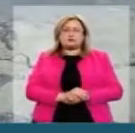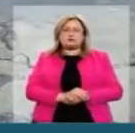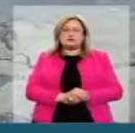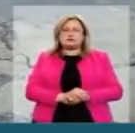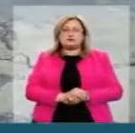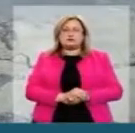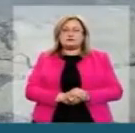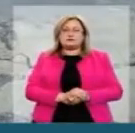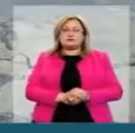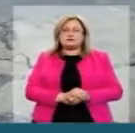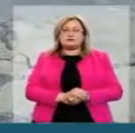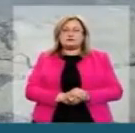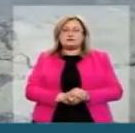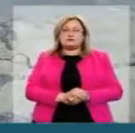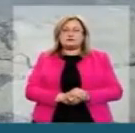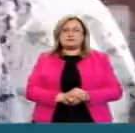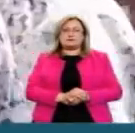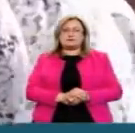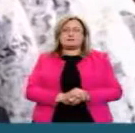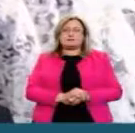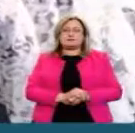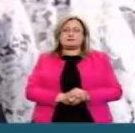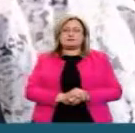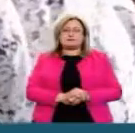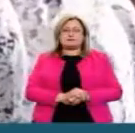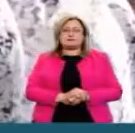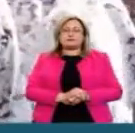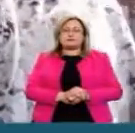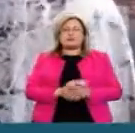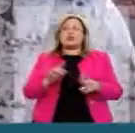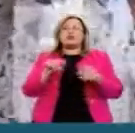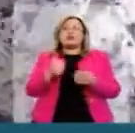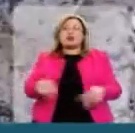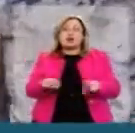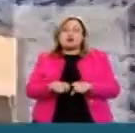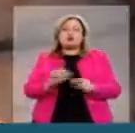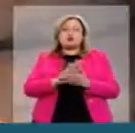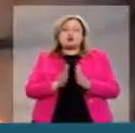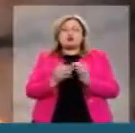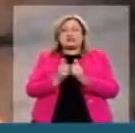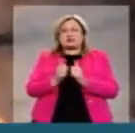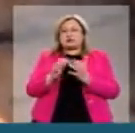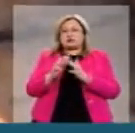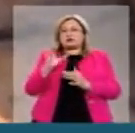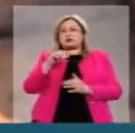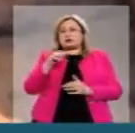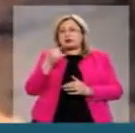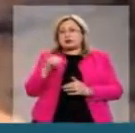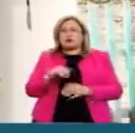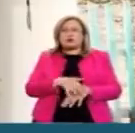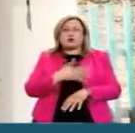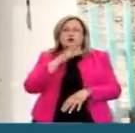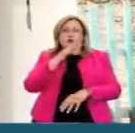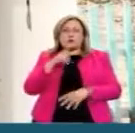ашқадың жанында қандай қандай өгірет тұр. Бәрі тұр қаусап. Көршілес Сатай ауылында да жағдай осындай. Ұзақ уақыттан бері мәселе бір жақты шешілмей